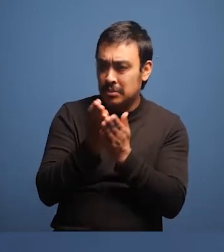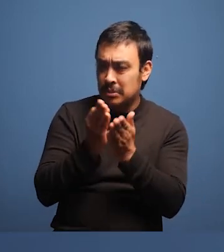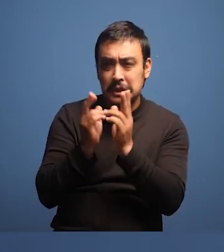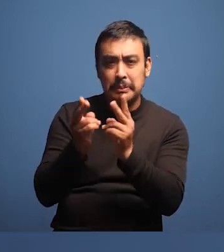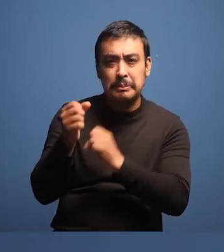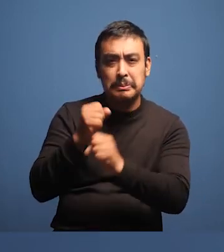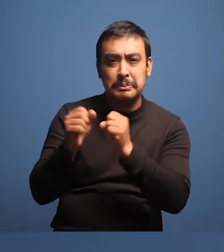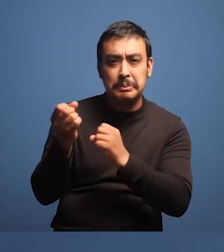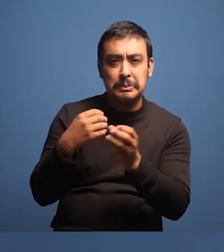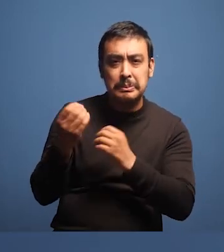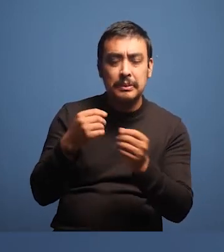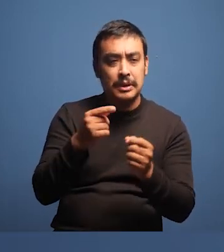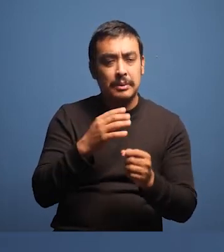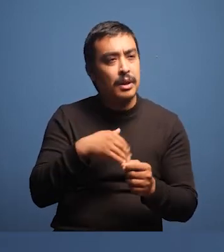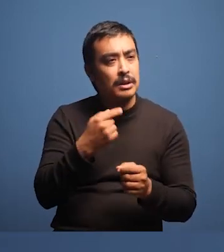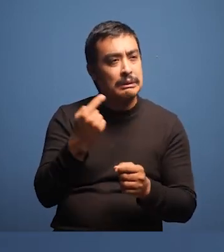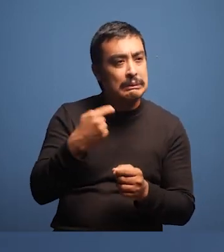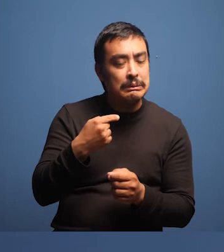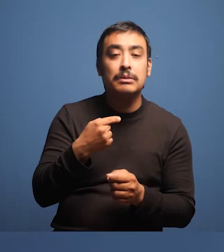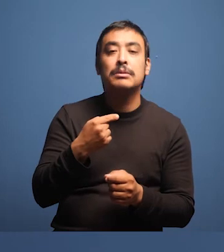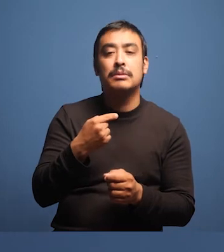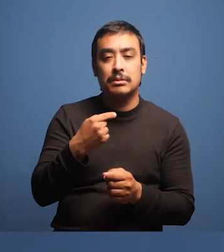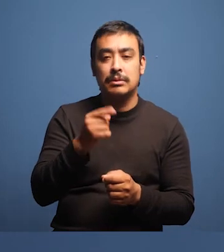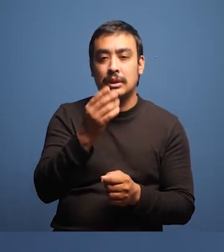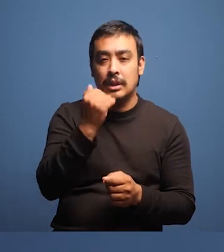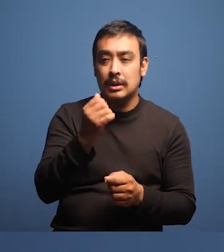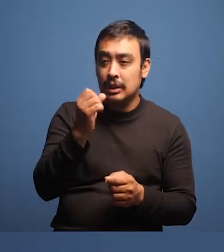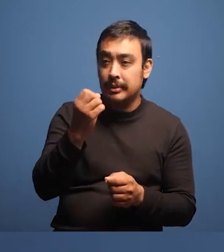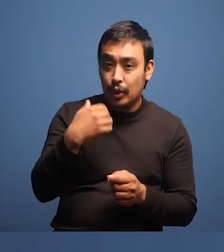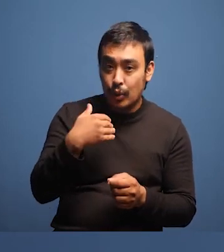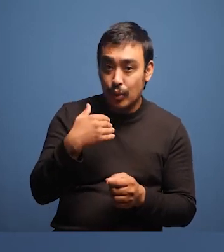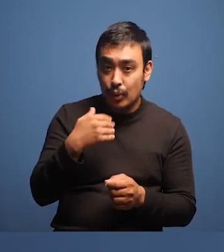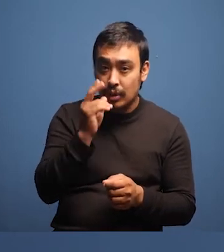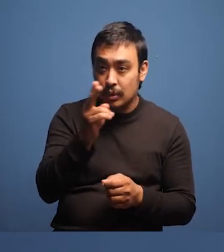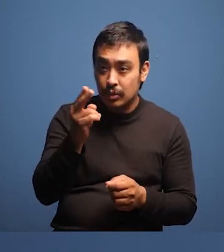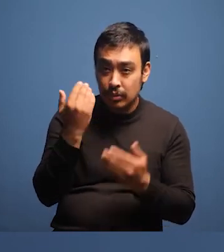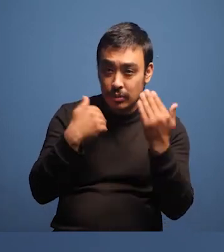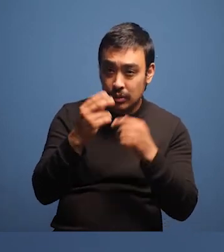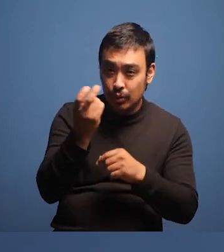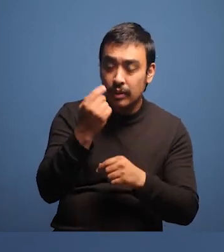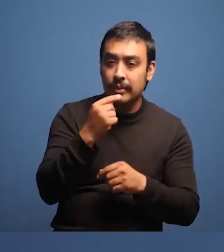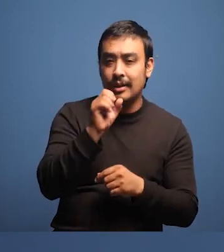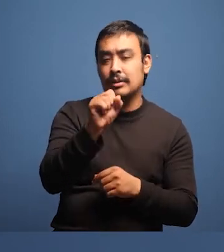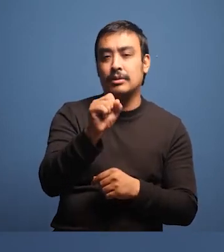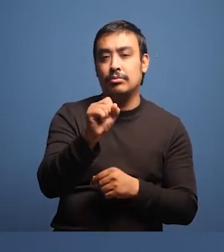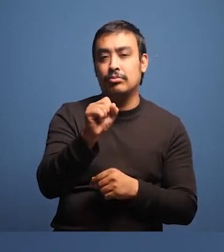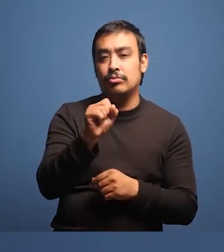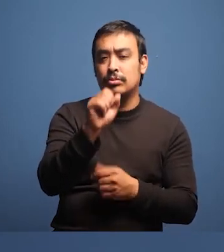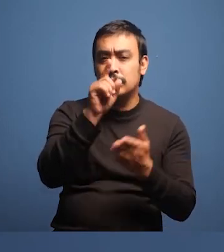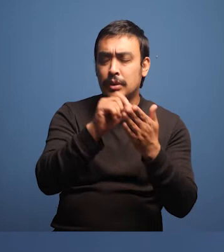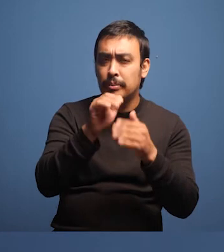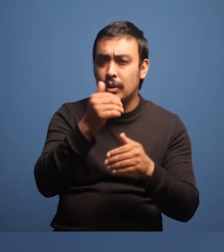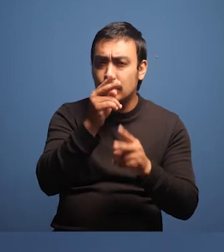हुन्छ कि पछि गएर आफूलाई पनि दोष हुनसक्छ। अनि त्यस्तो कसैले तपाईँलाई म्यासेज गर्नुभयो, त्यस्तो ह्यारास गर्न खोज्नुभयो भने तपाईँले चाहिँ एटलिस्ट पछि गएर